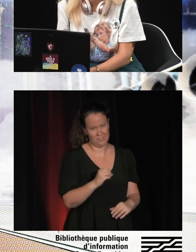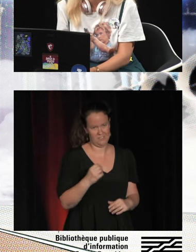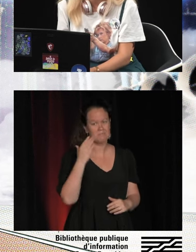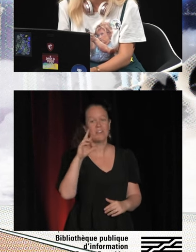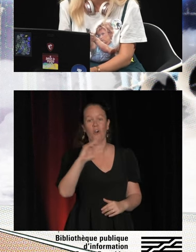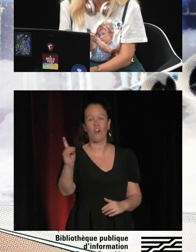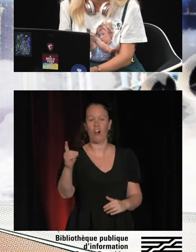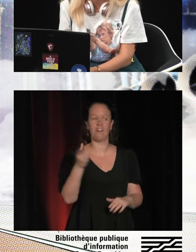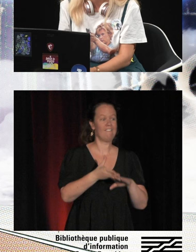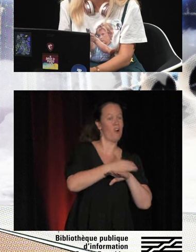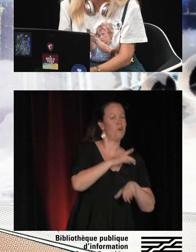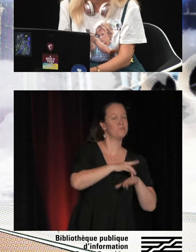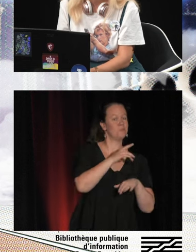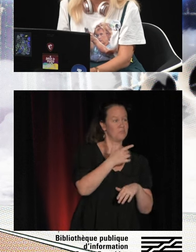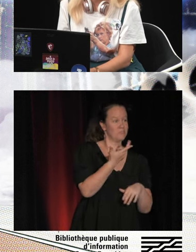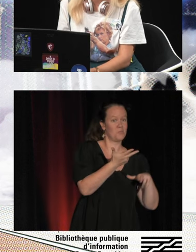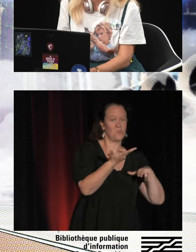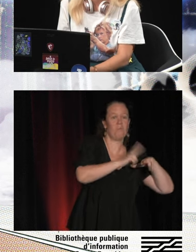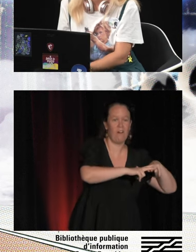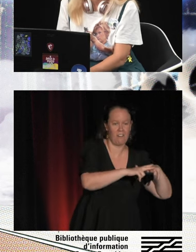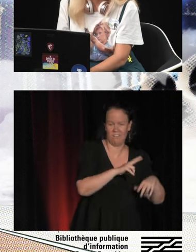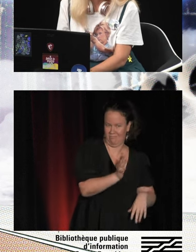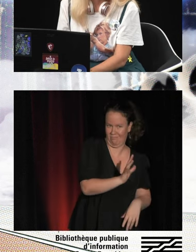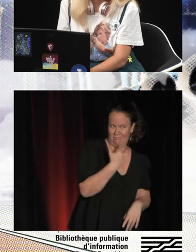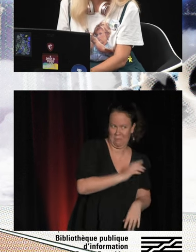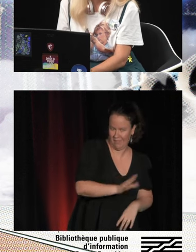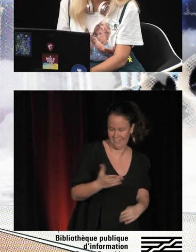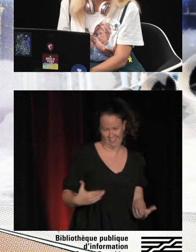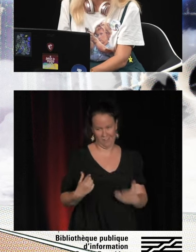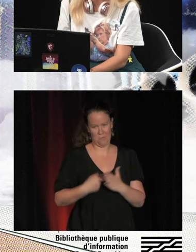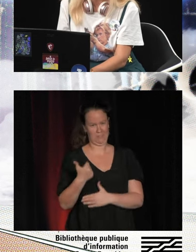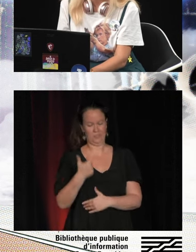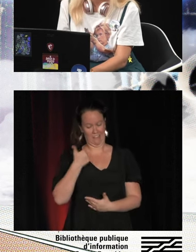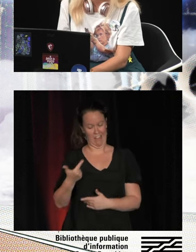pas des deux morts, enfin des trois morts précédentes. Allez, le marché.